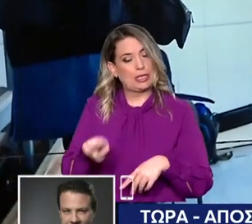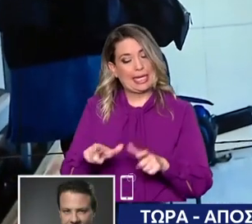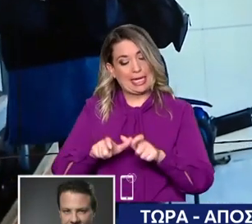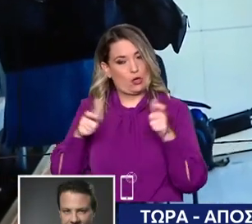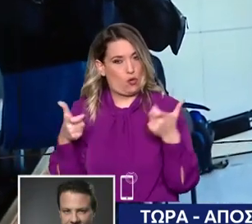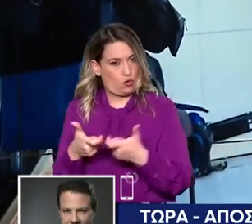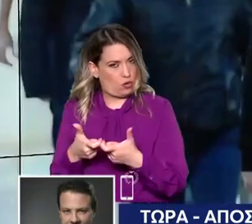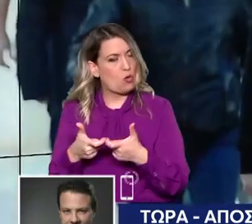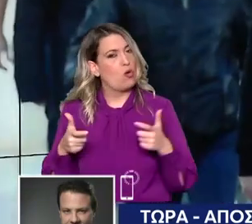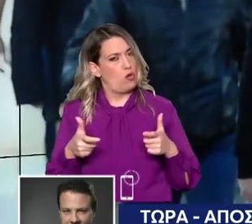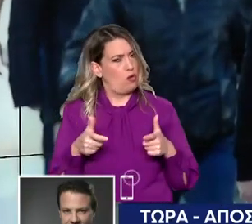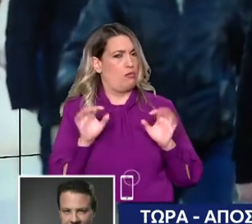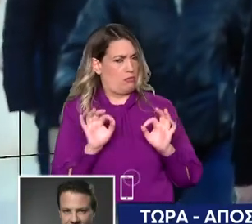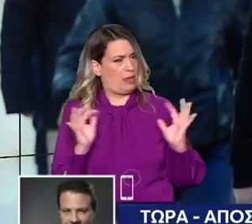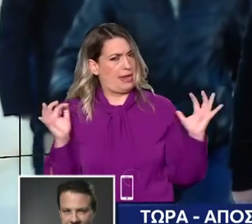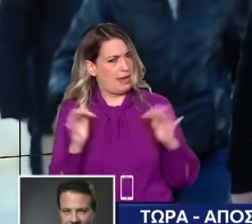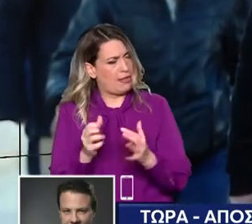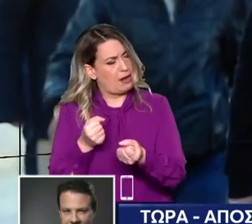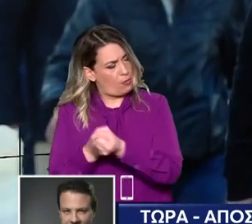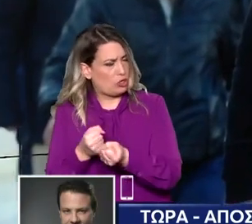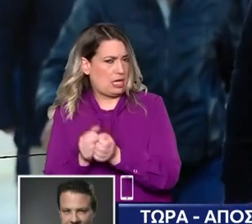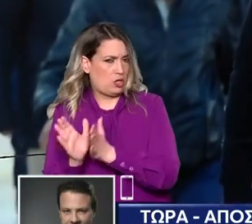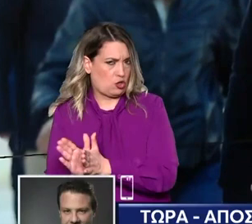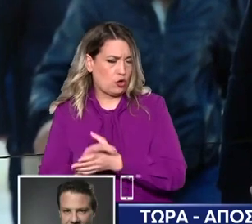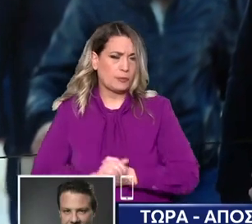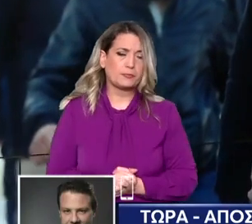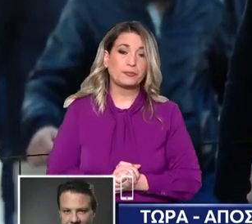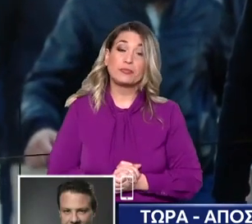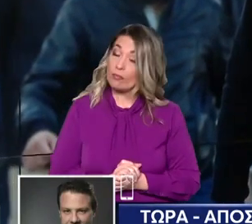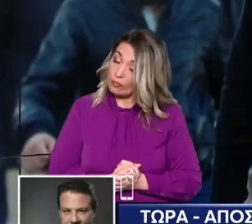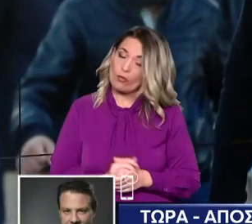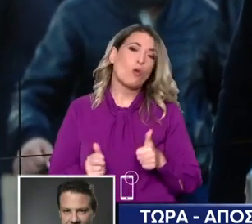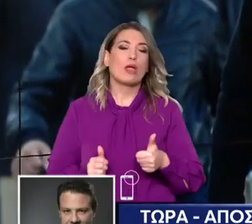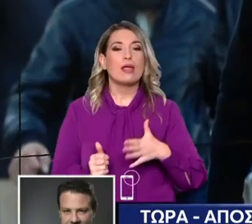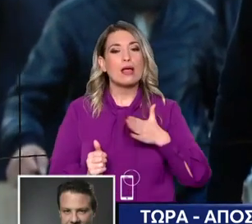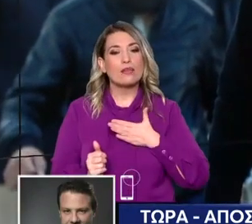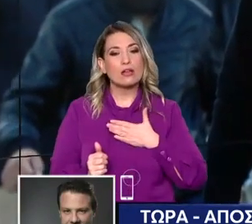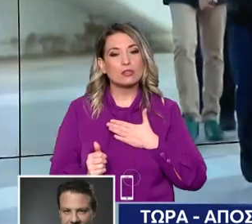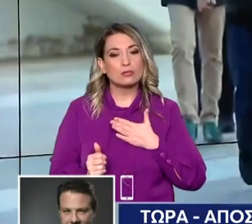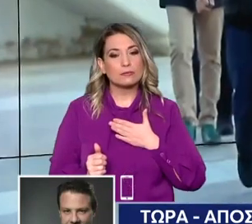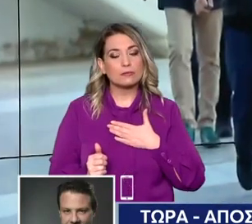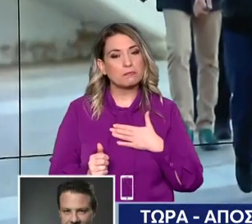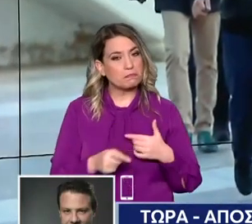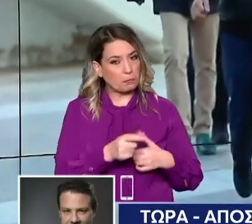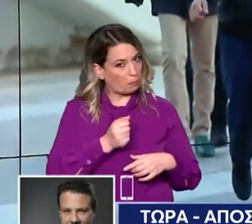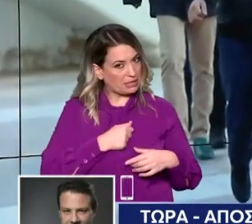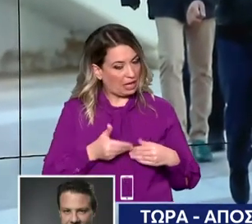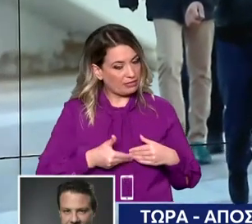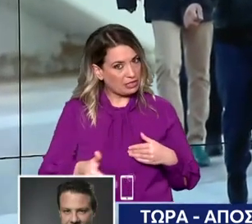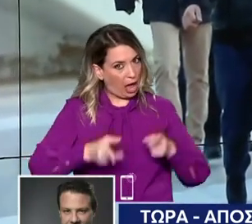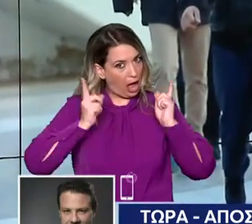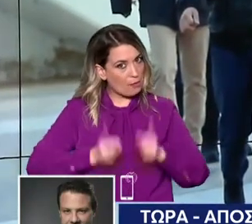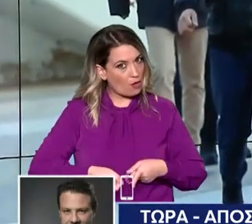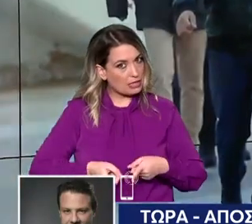σήμερα που ήταν στο δικαστήριο και φώναζαν μάλιστα κύριε λίτρα σας ευχαριστώ πολύ εκτιμάτε ότι θα τελειώσει η δίκη πριν τον απρίλιο